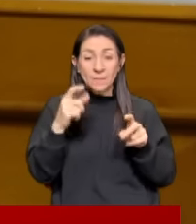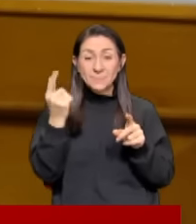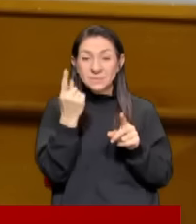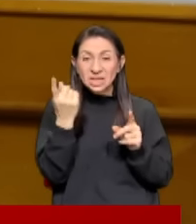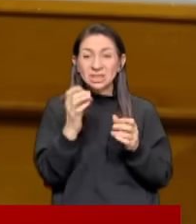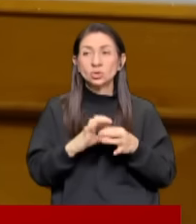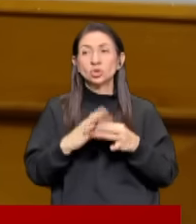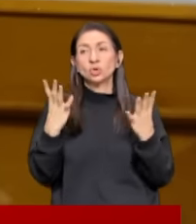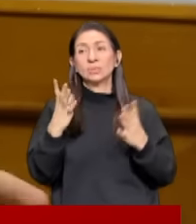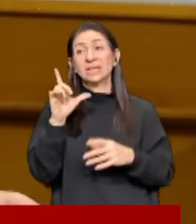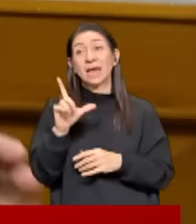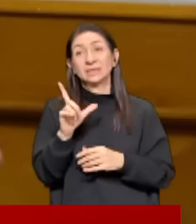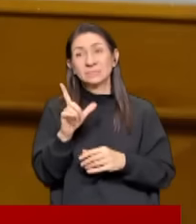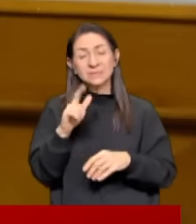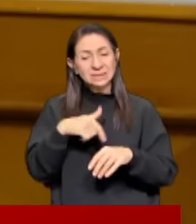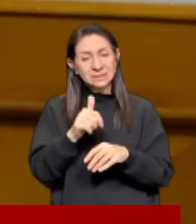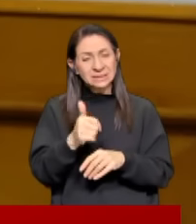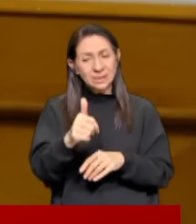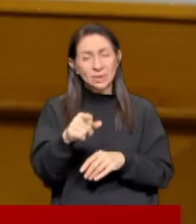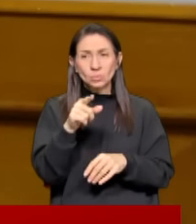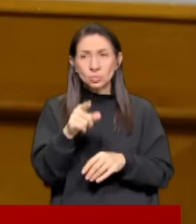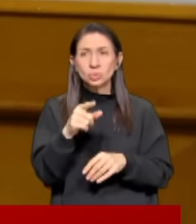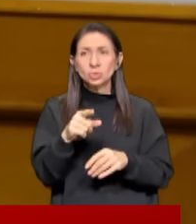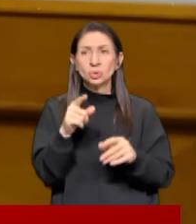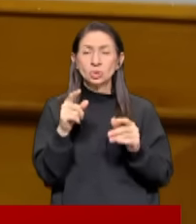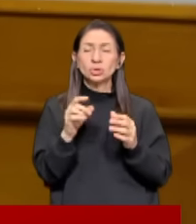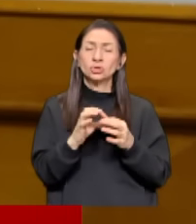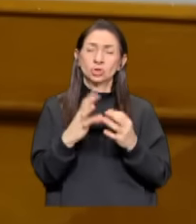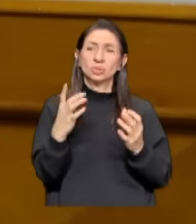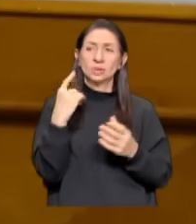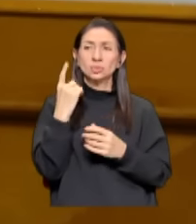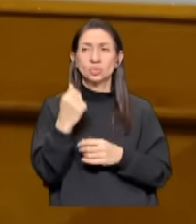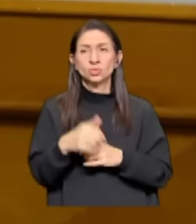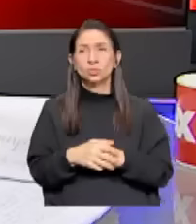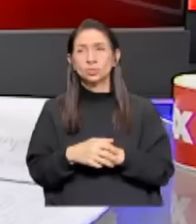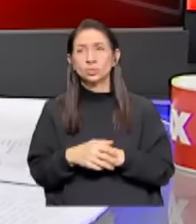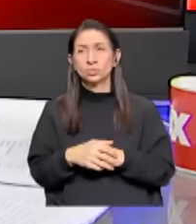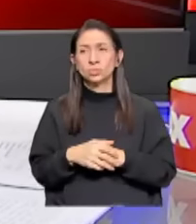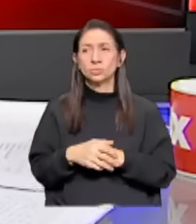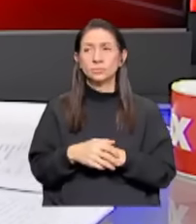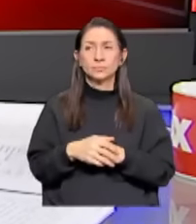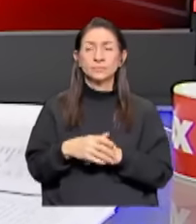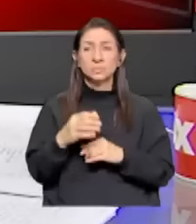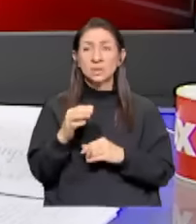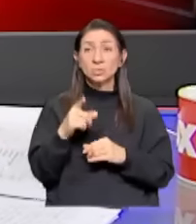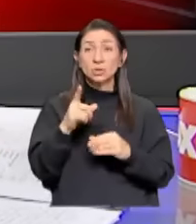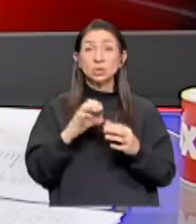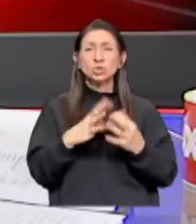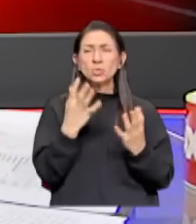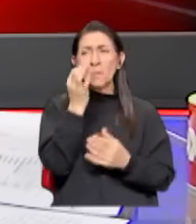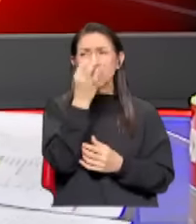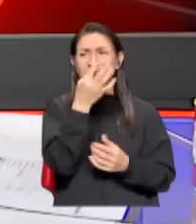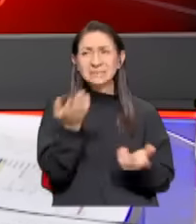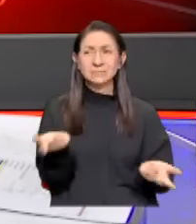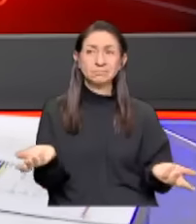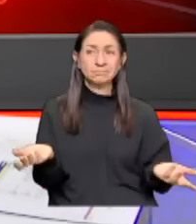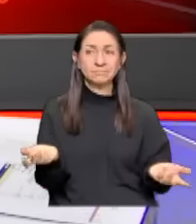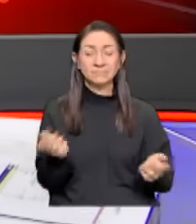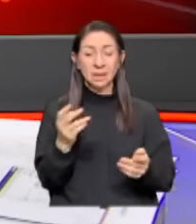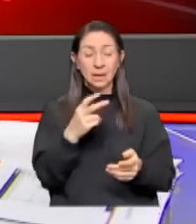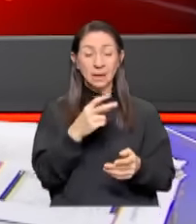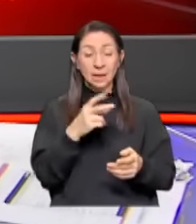şekilde halledilmesi lazım. Zaman içerisinde bunu bu uygulamayı ortaya koyarız. Evet, burada çözüm basit.